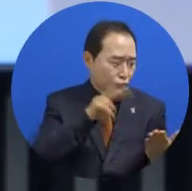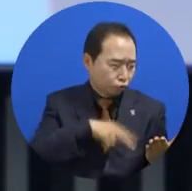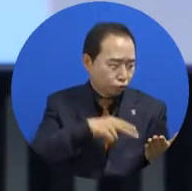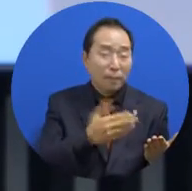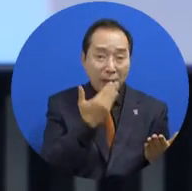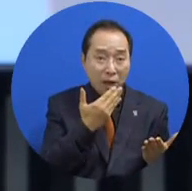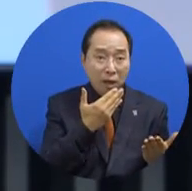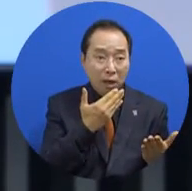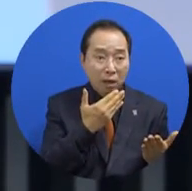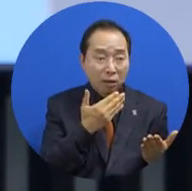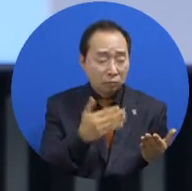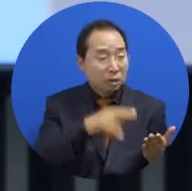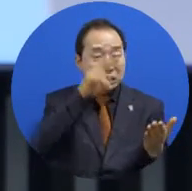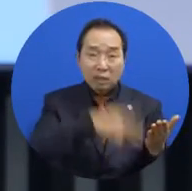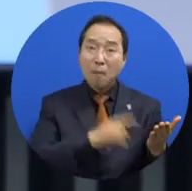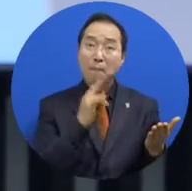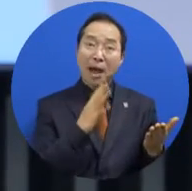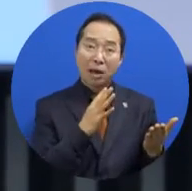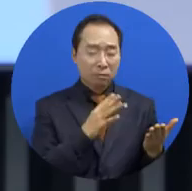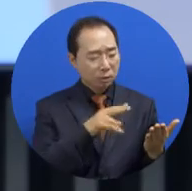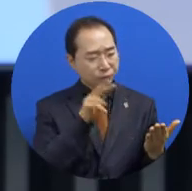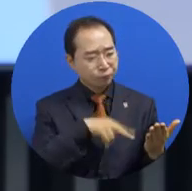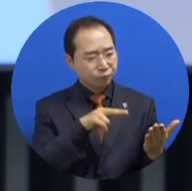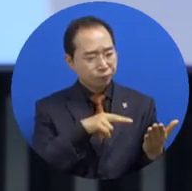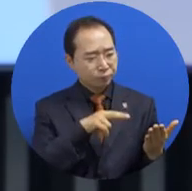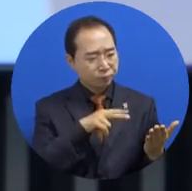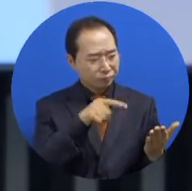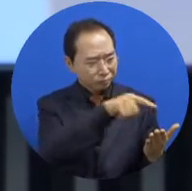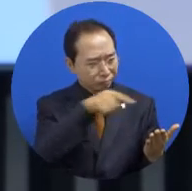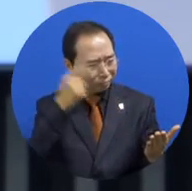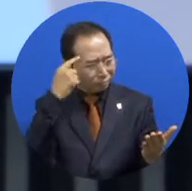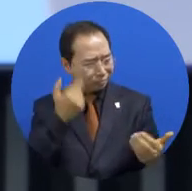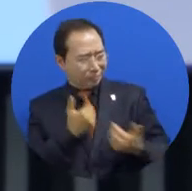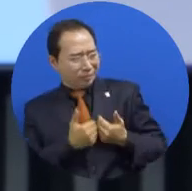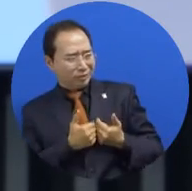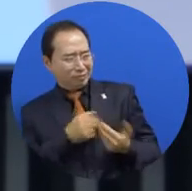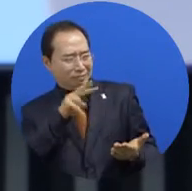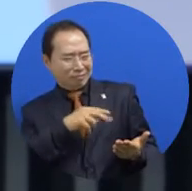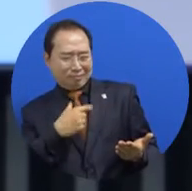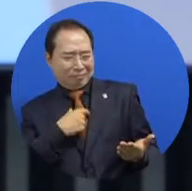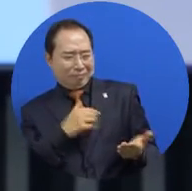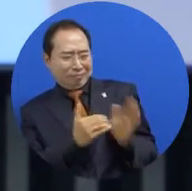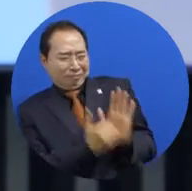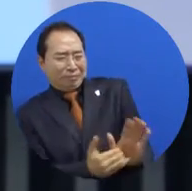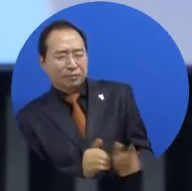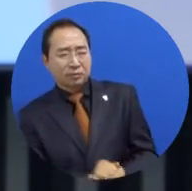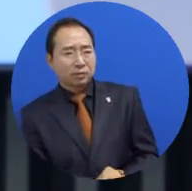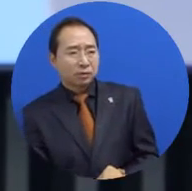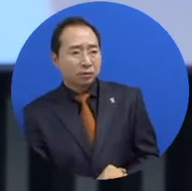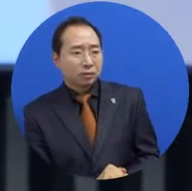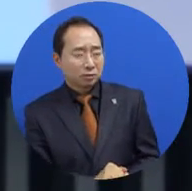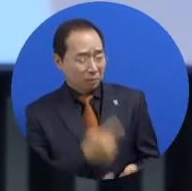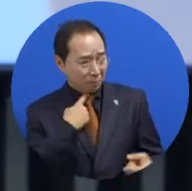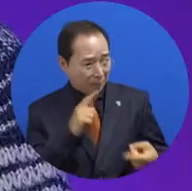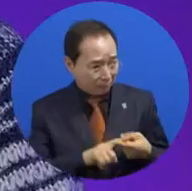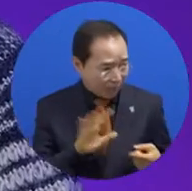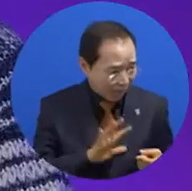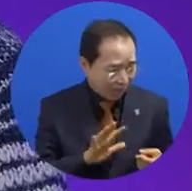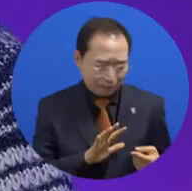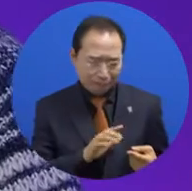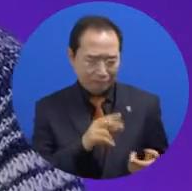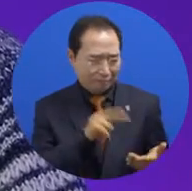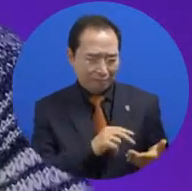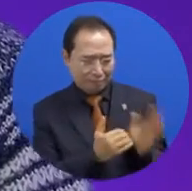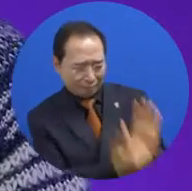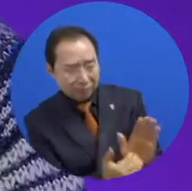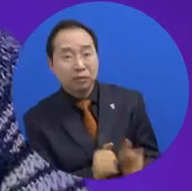싫고 또 내 관심사가 아니면 읽기 싫고 나랑 입장이 다르면 읽기 싫어요. 그러면 나는 평생 내